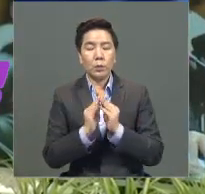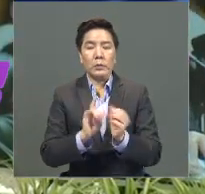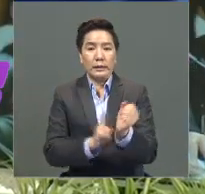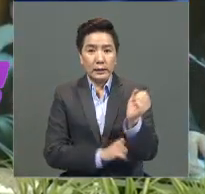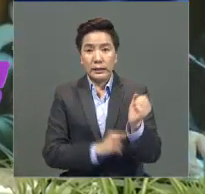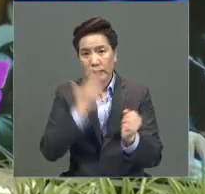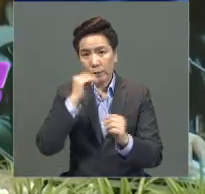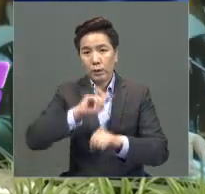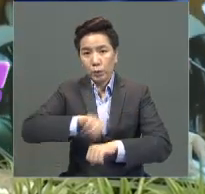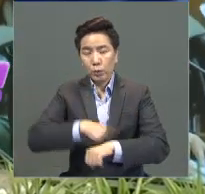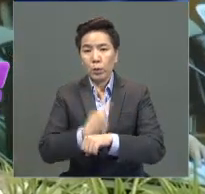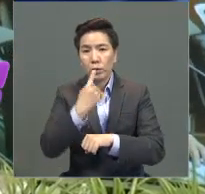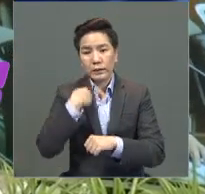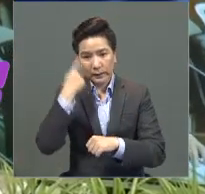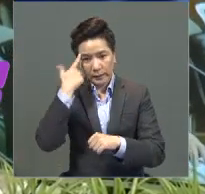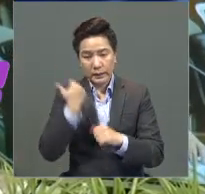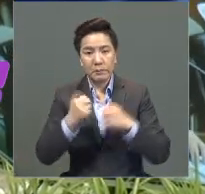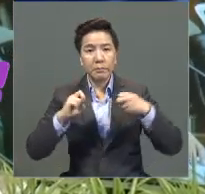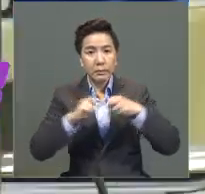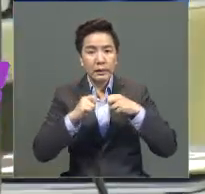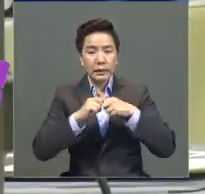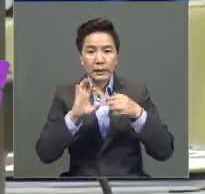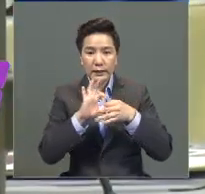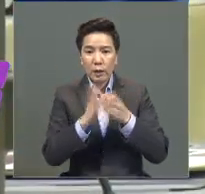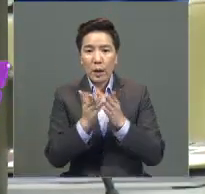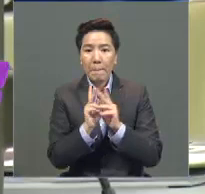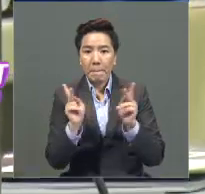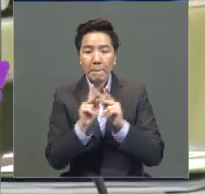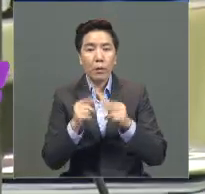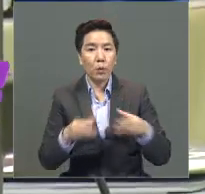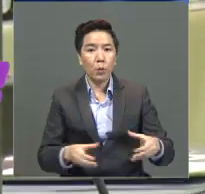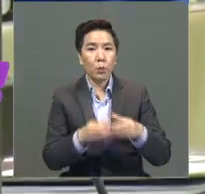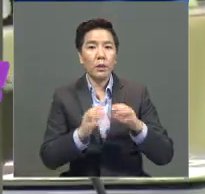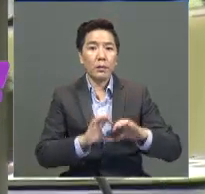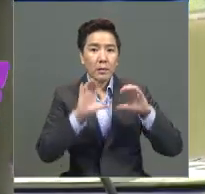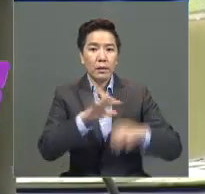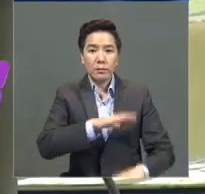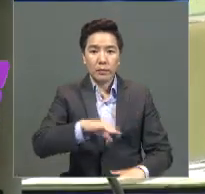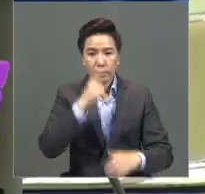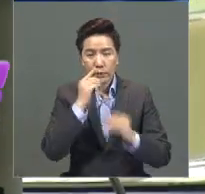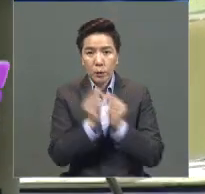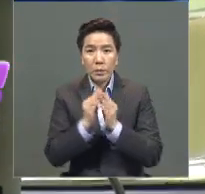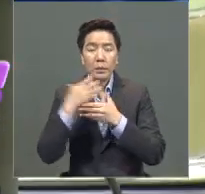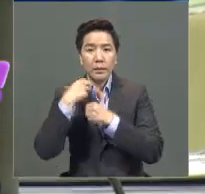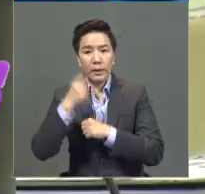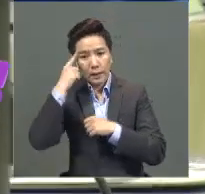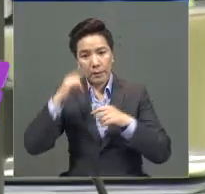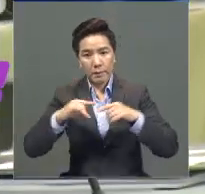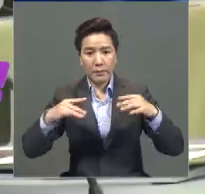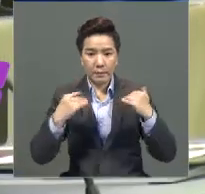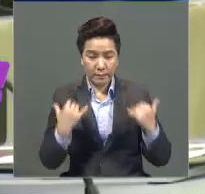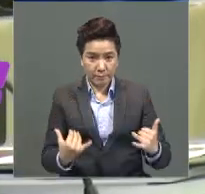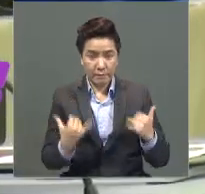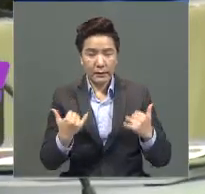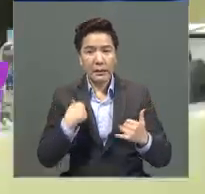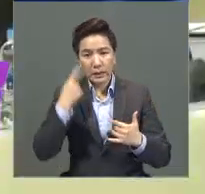ต้องล่าช้ากว่าปกติไป 1ชั่วโมงครับว่าจากกรณีปัญหาเสียงของกรรมาธิการในส่วนของพรรครัฐบาลที่พรรคประชาธิปัตย์ไม่เห็นด้วยกับ